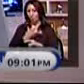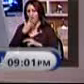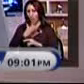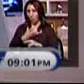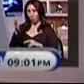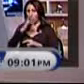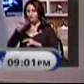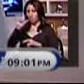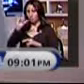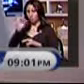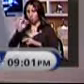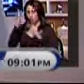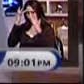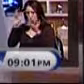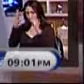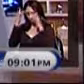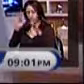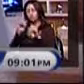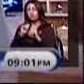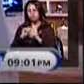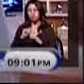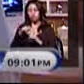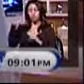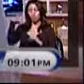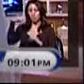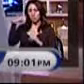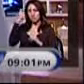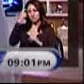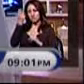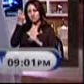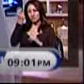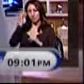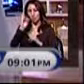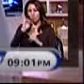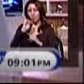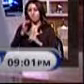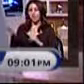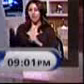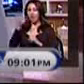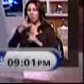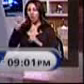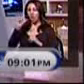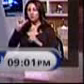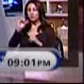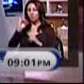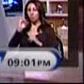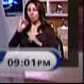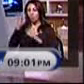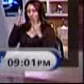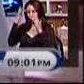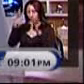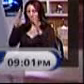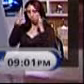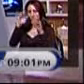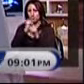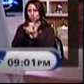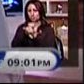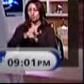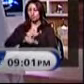لجماعه الاخوان؟ طبعا في اخوانه مش بالمعنى ده، بس معنى انه افتراض الولاء، هم مش قادرين يشوفوا اي